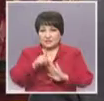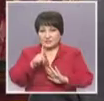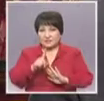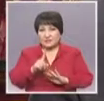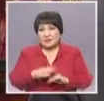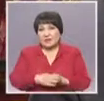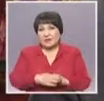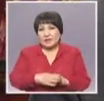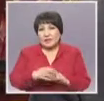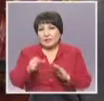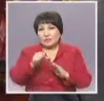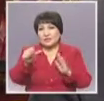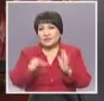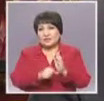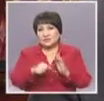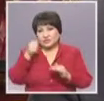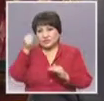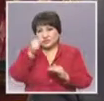16